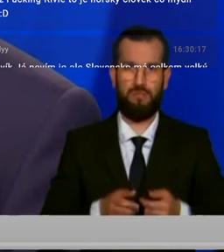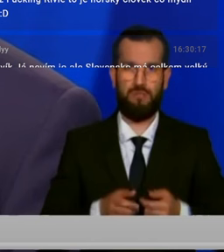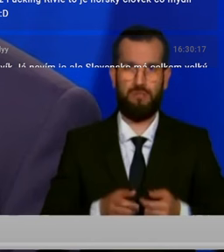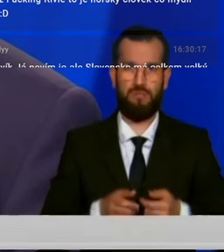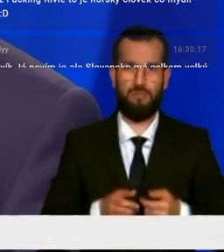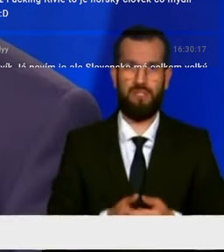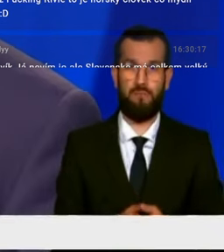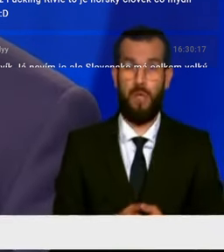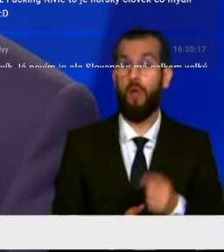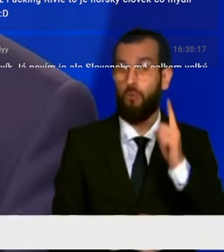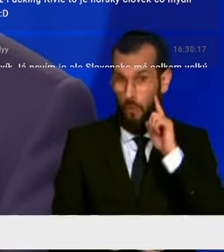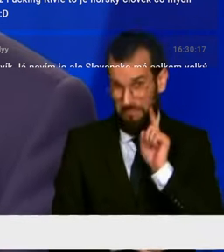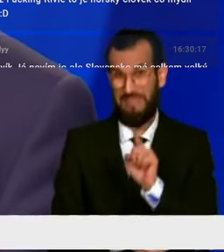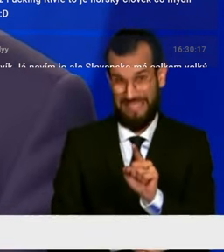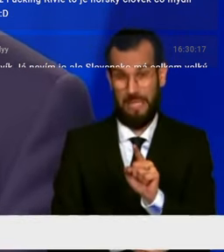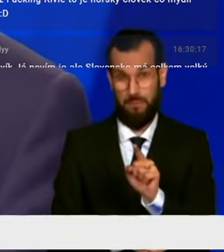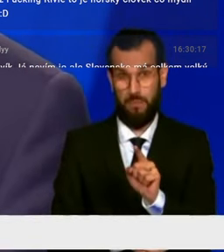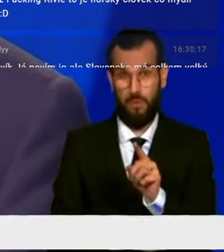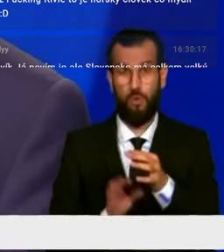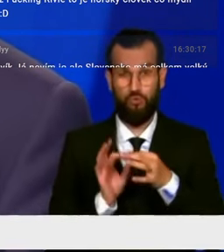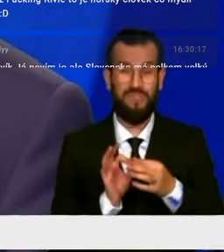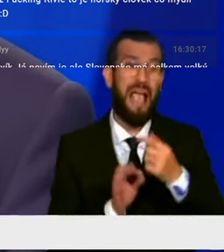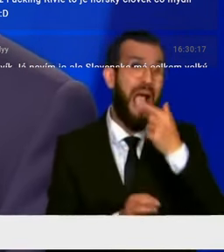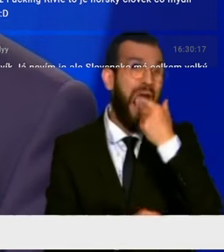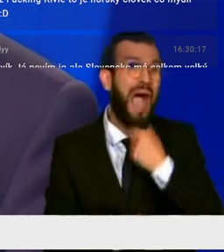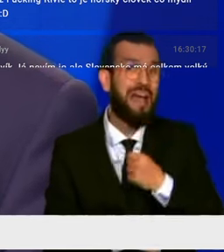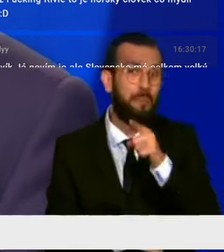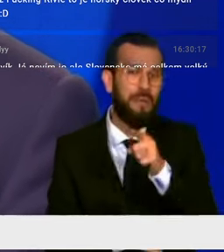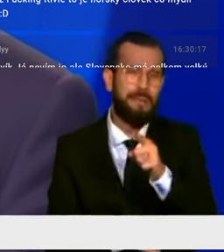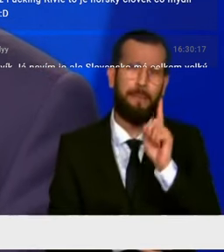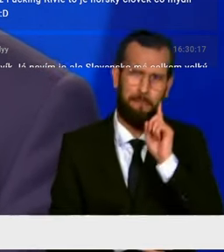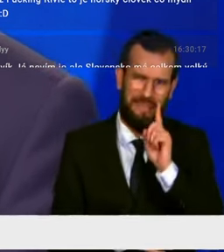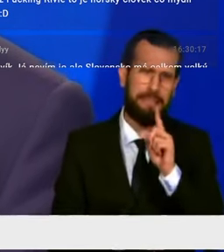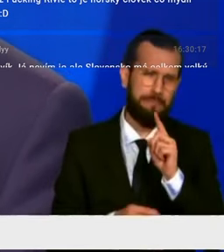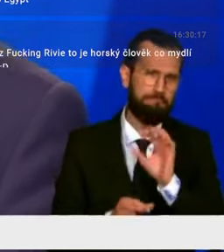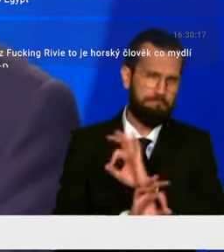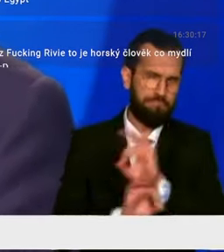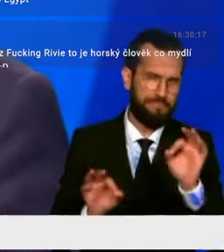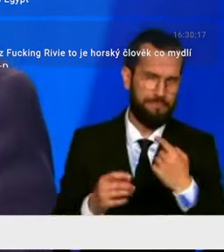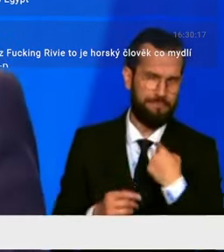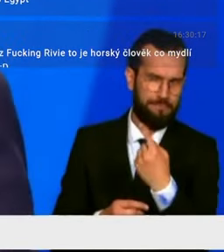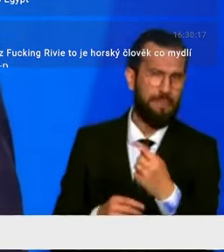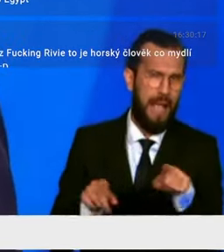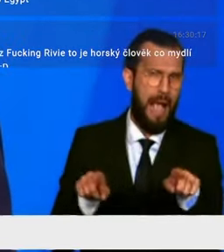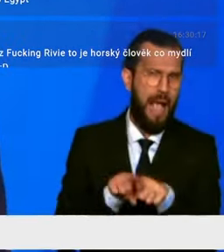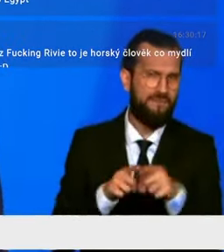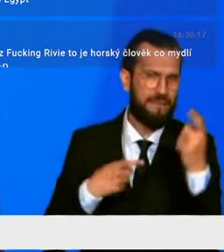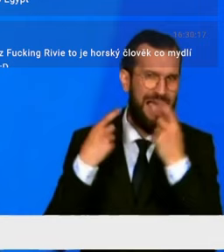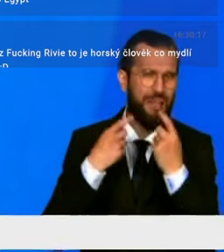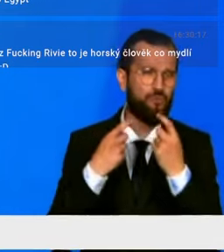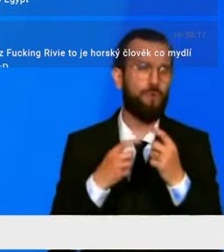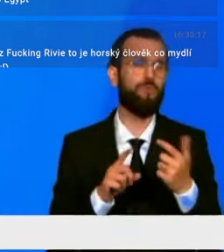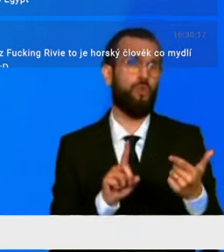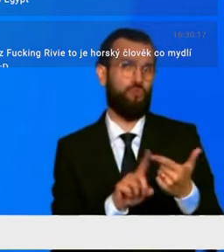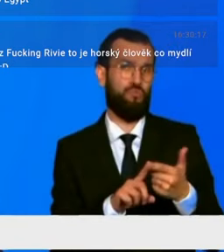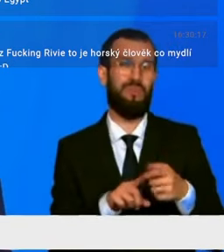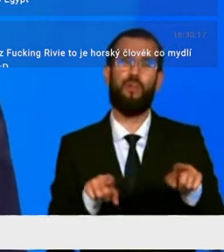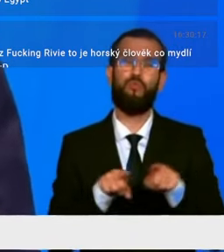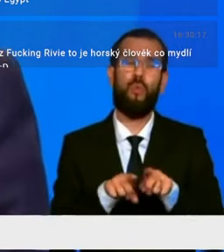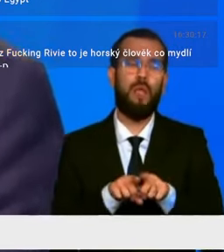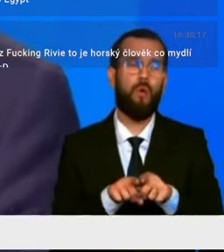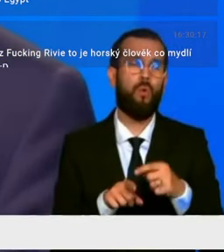neodpovieš Kde sa s voličmi Štefana harabina dokážeme stretnúť Hovorím o ďalšom hovorím že nikdy by som